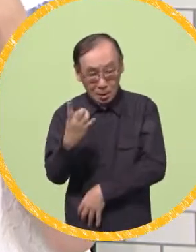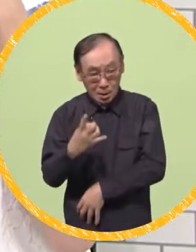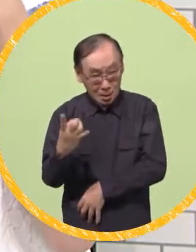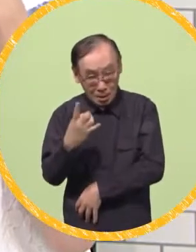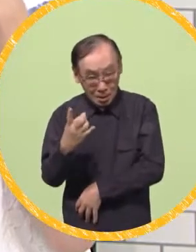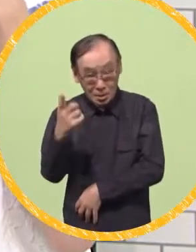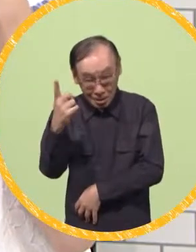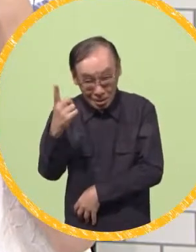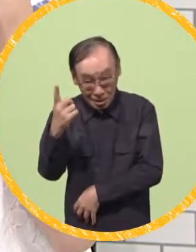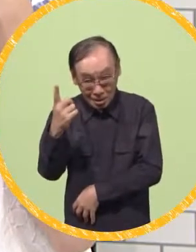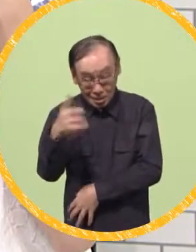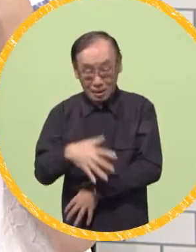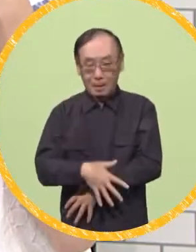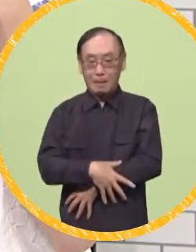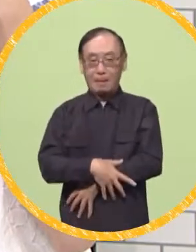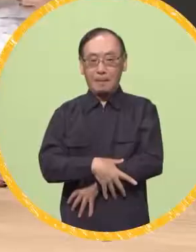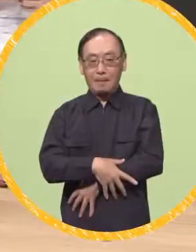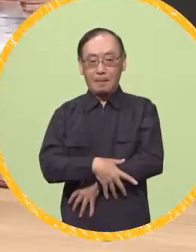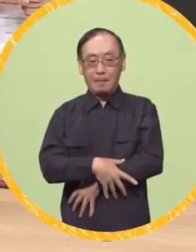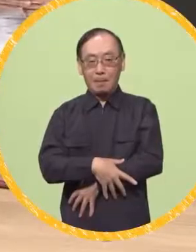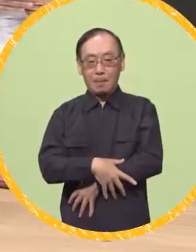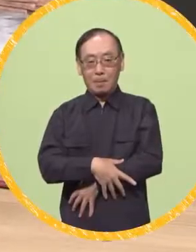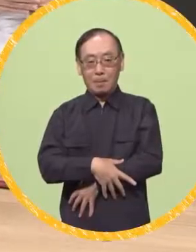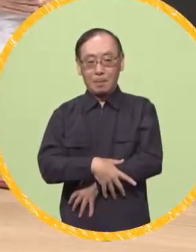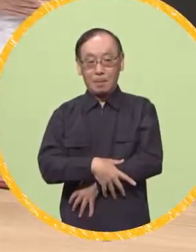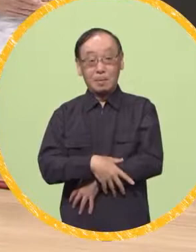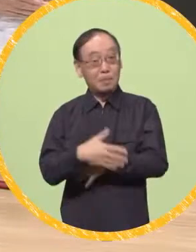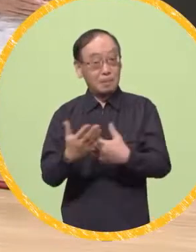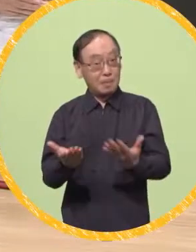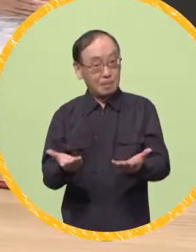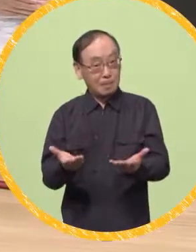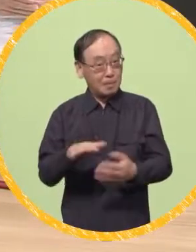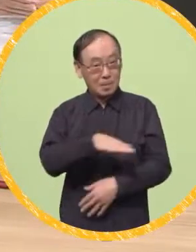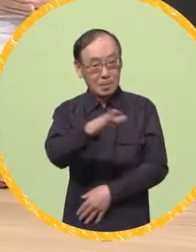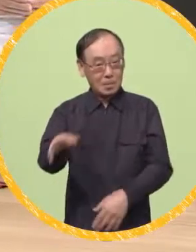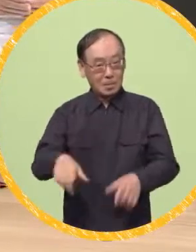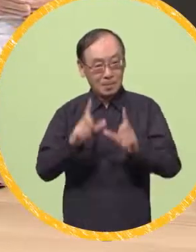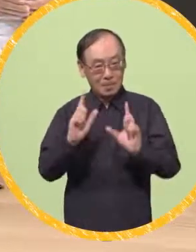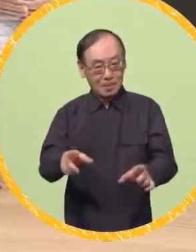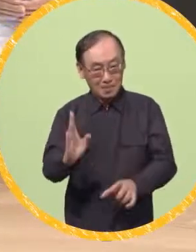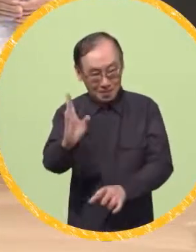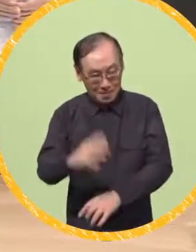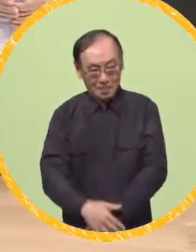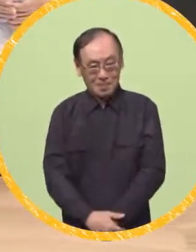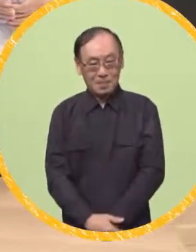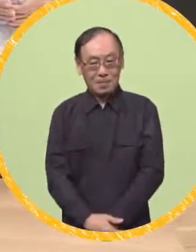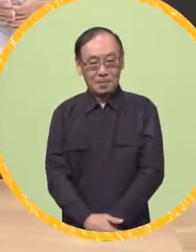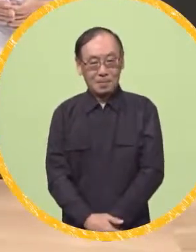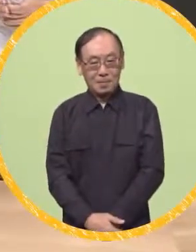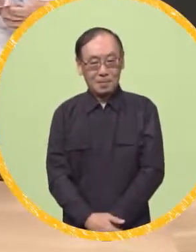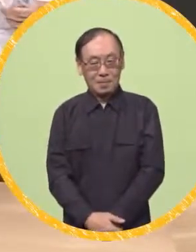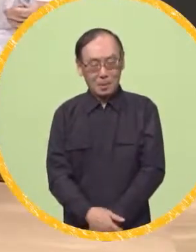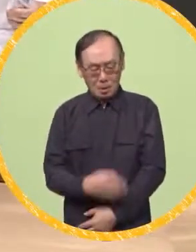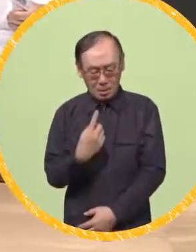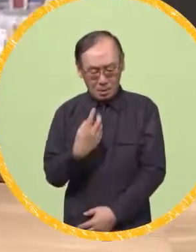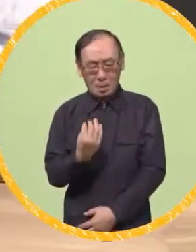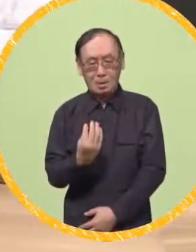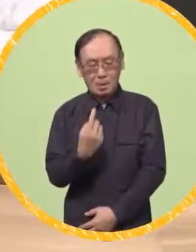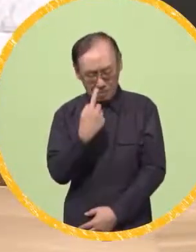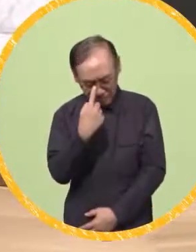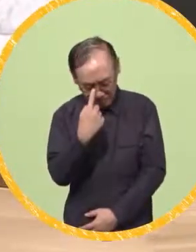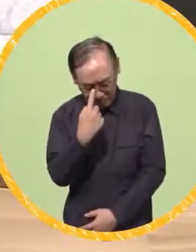じゃないモーターでは皆さんお答えをどうぞでも今何番だったっ